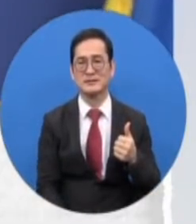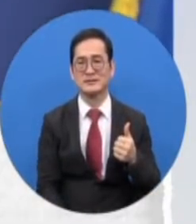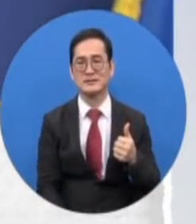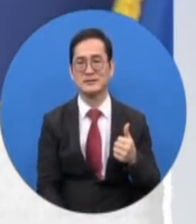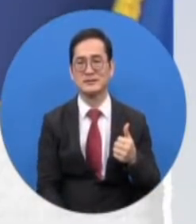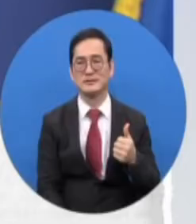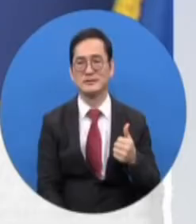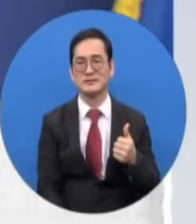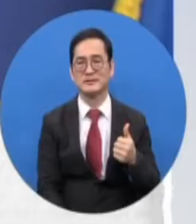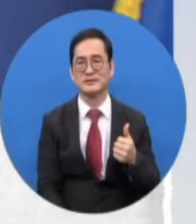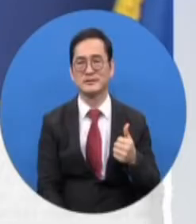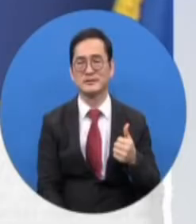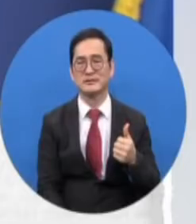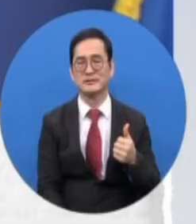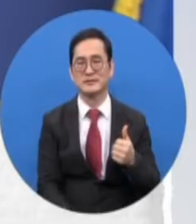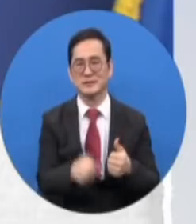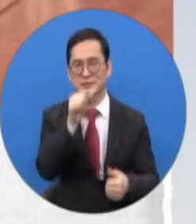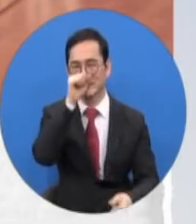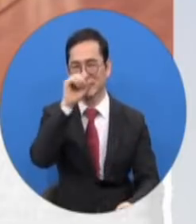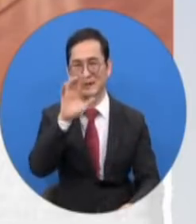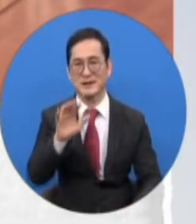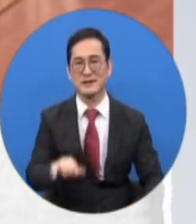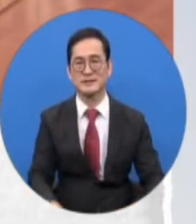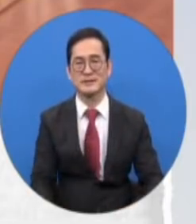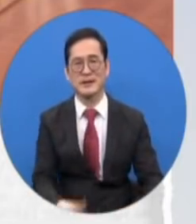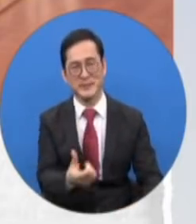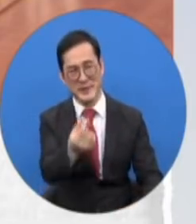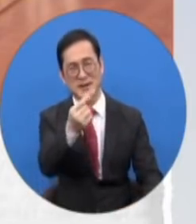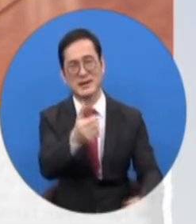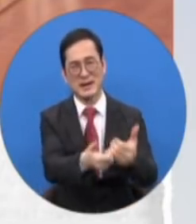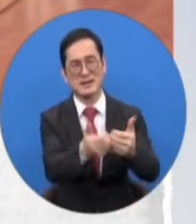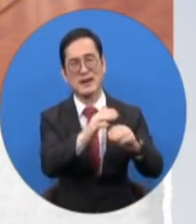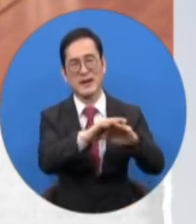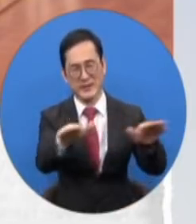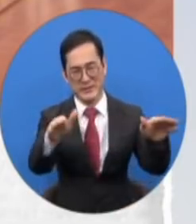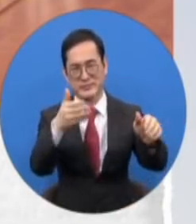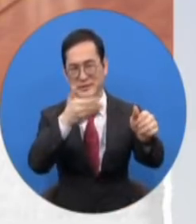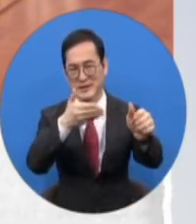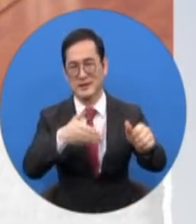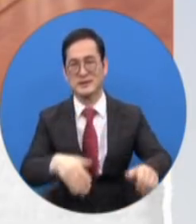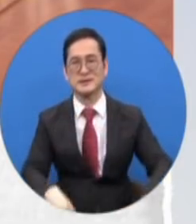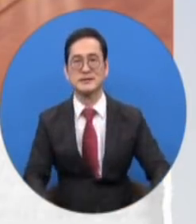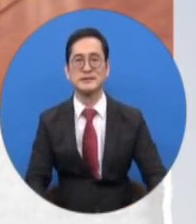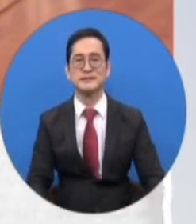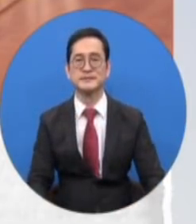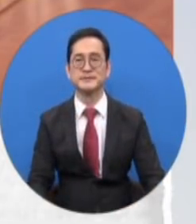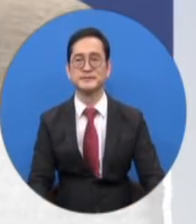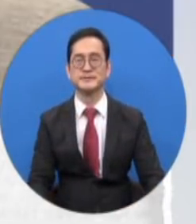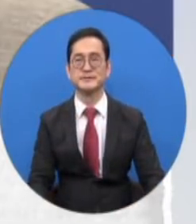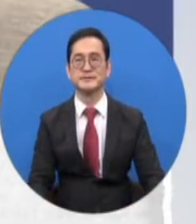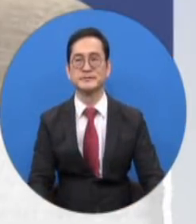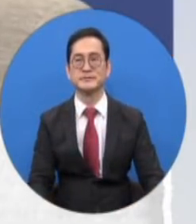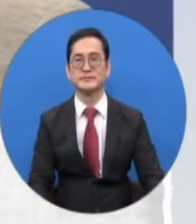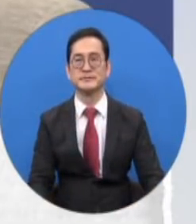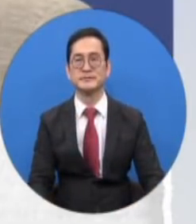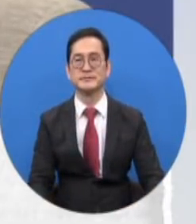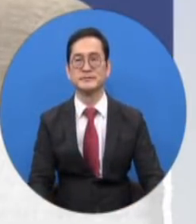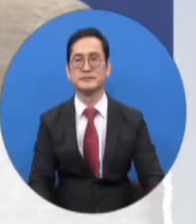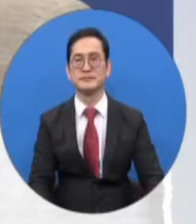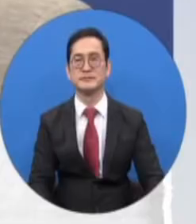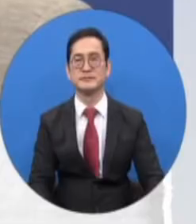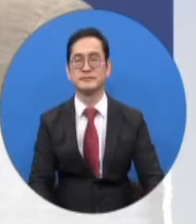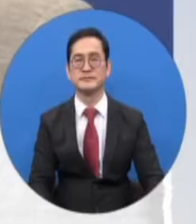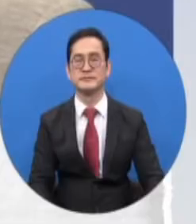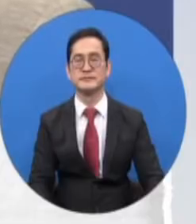대해서 반발하고 뭐 이런 부작용이 많이 나오니까 빨리 수습이 됐으면 좋겠고 차라리 이럴 때 민주당이 조금 힘을 모아서 우리 좀